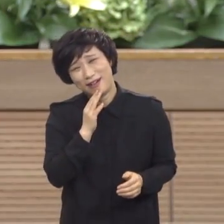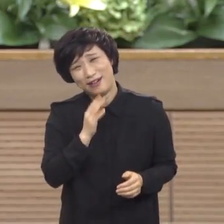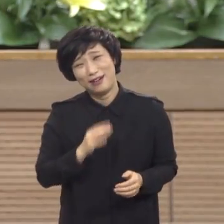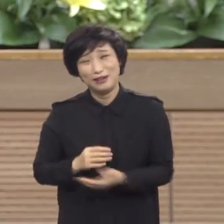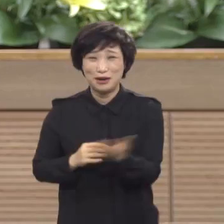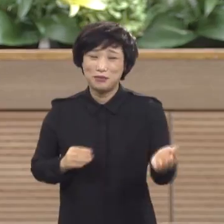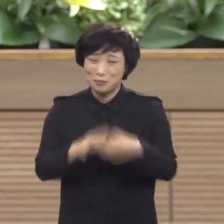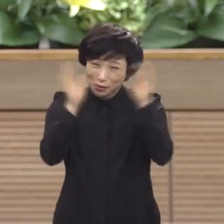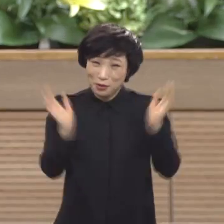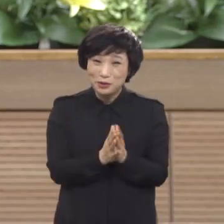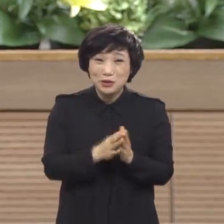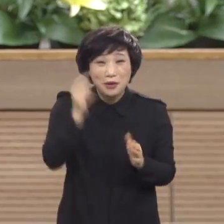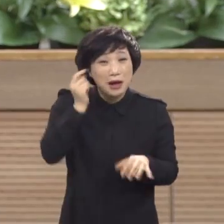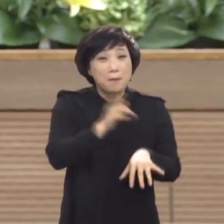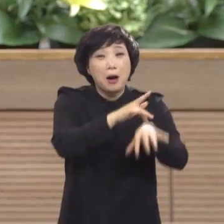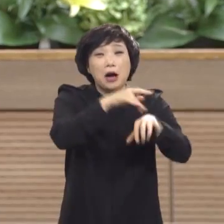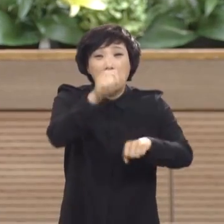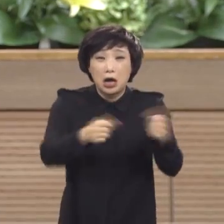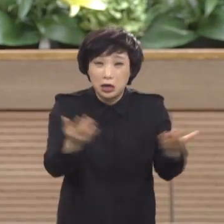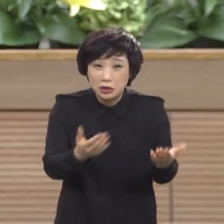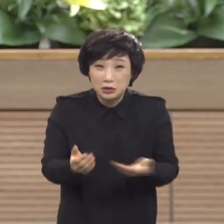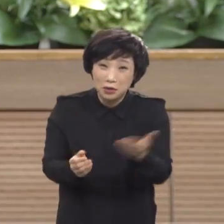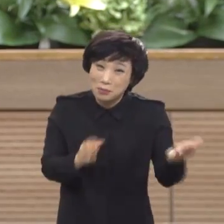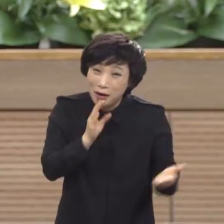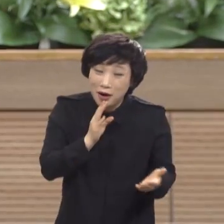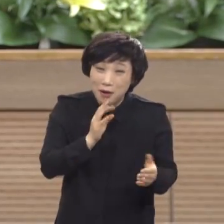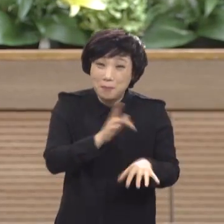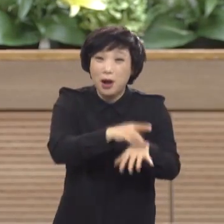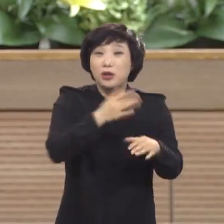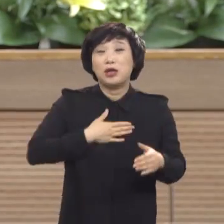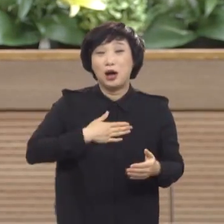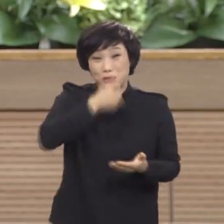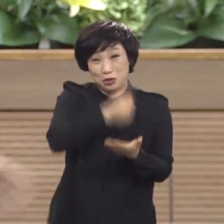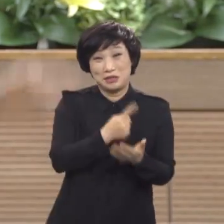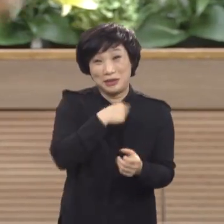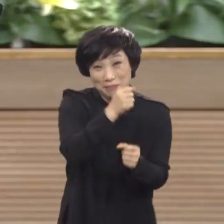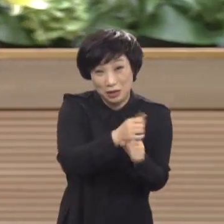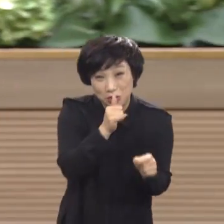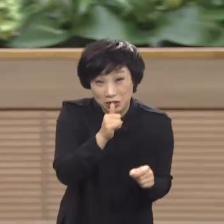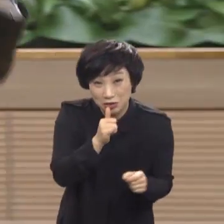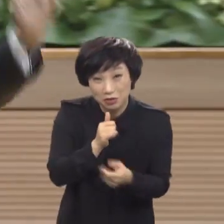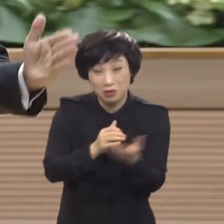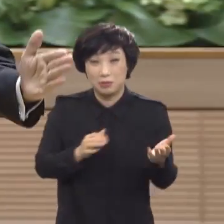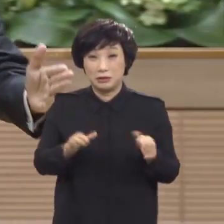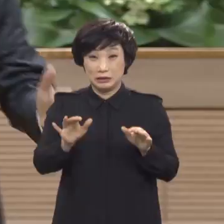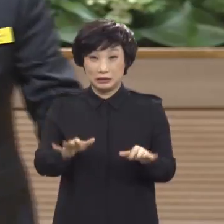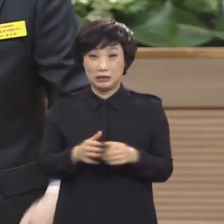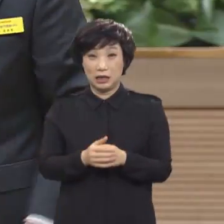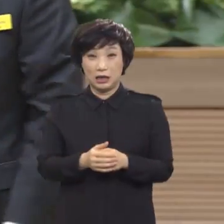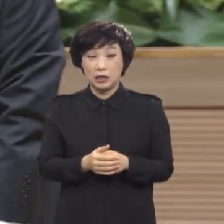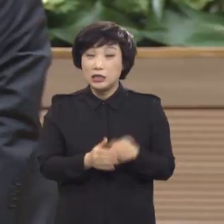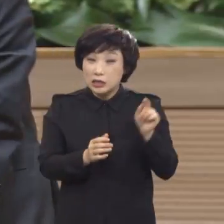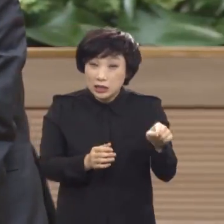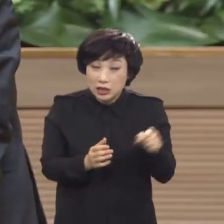다 그놈이 하는 짓이요. 마귀가 죄를 지켜는 짓이요. 그런데